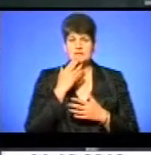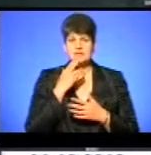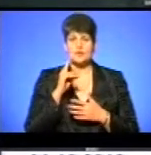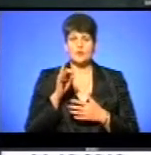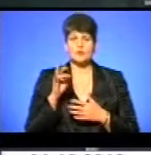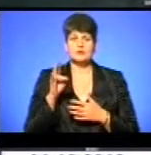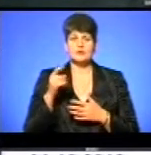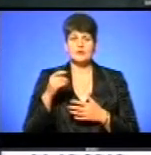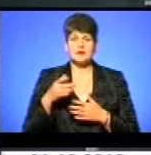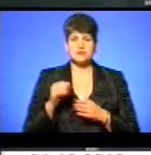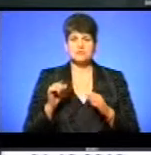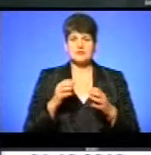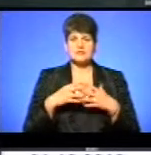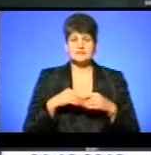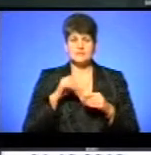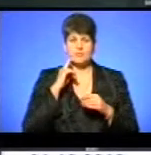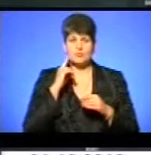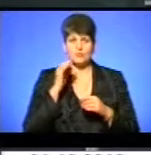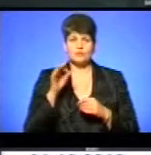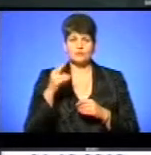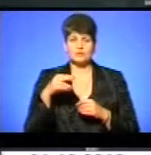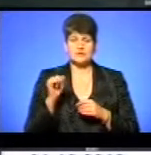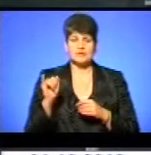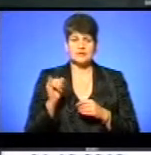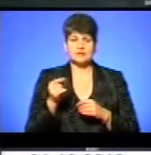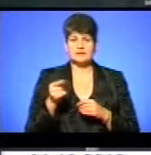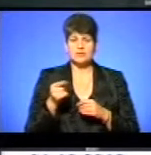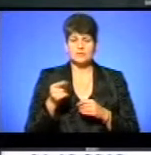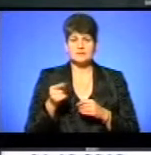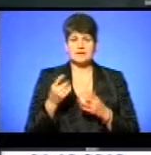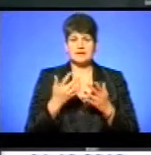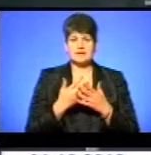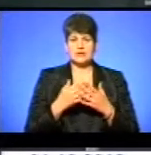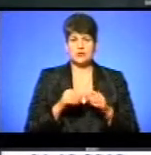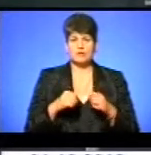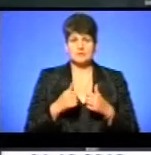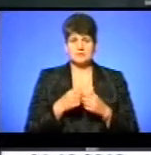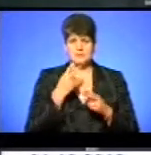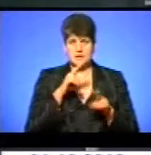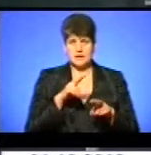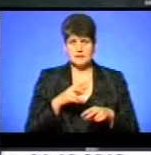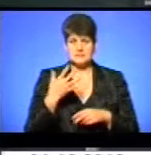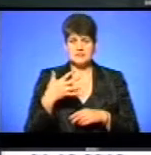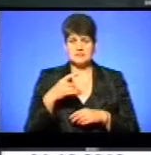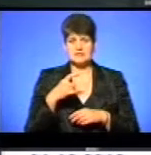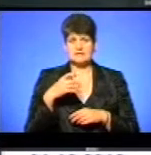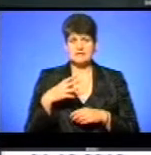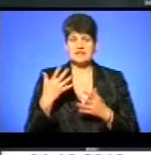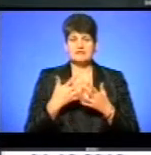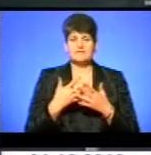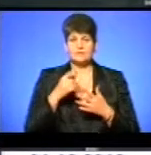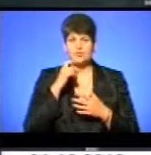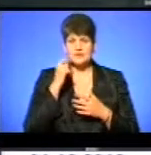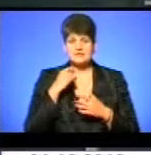конгрес, управління сім'ї та молоді облдержадміністрації та Тернопільська кінокомісія. Переглянути 50-хвилинний фільм українського